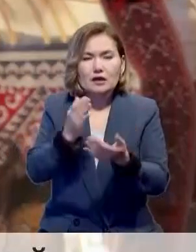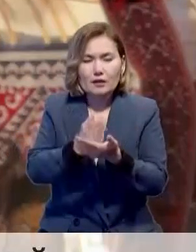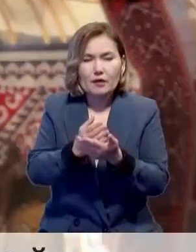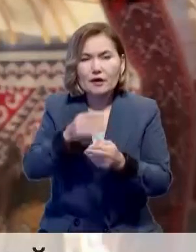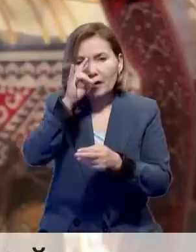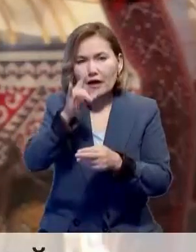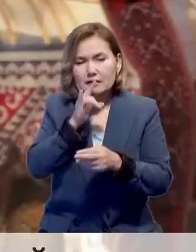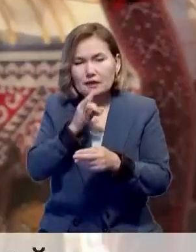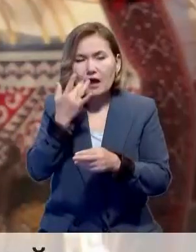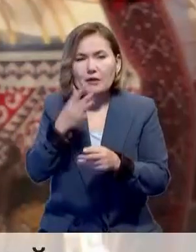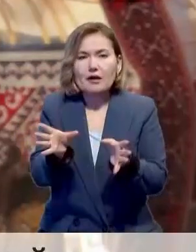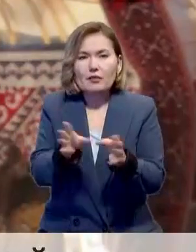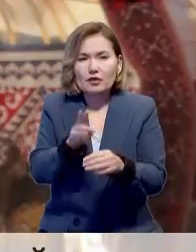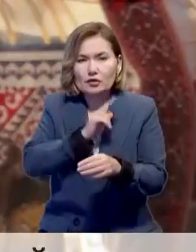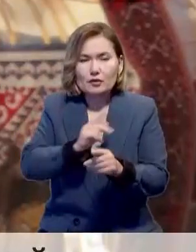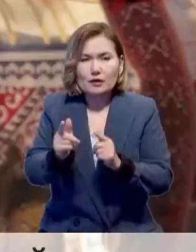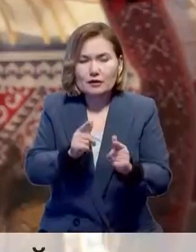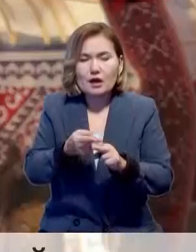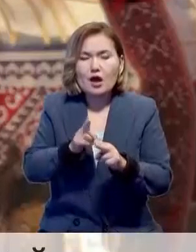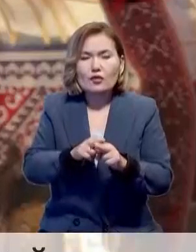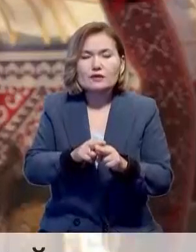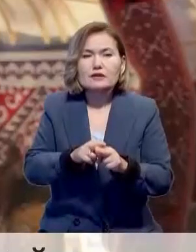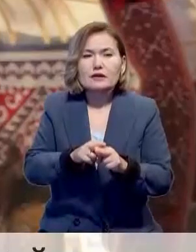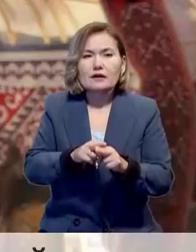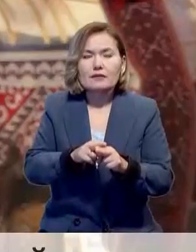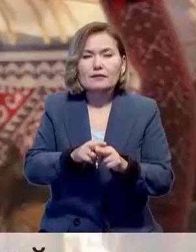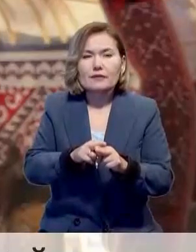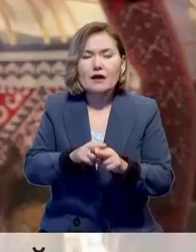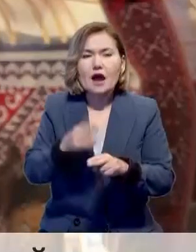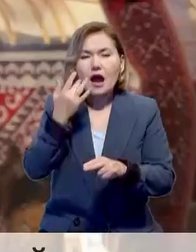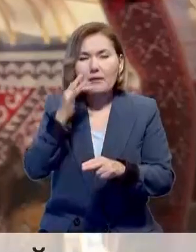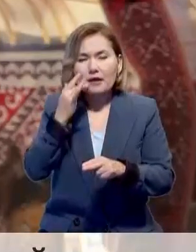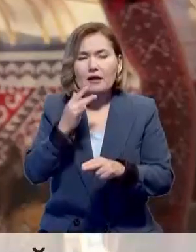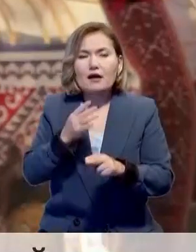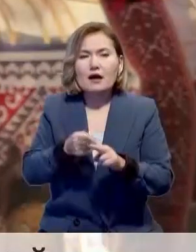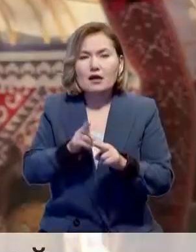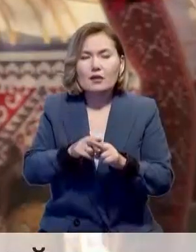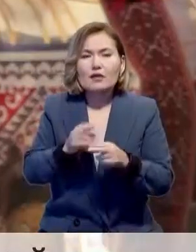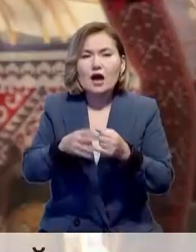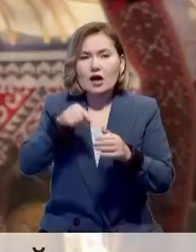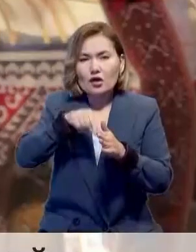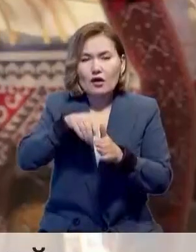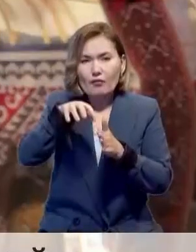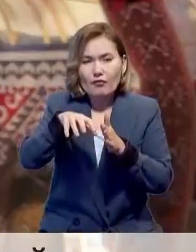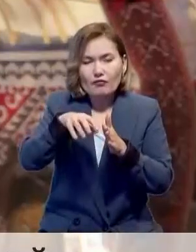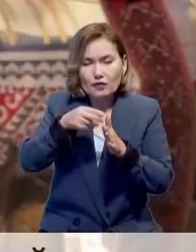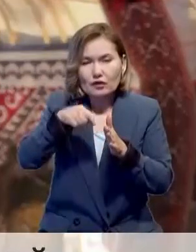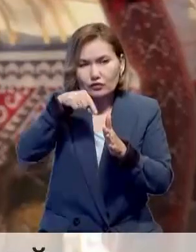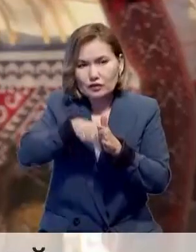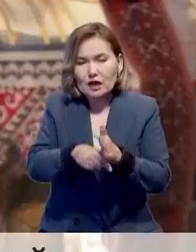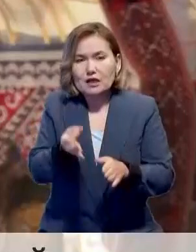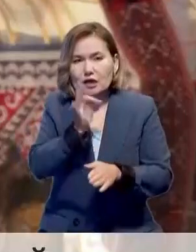мәлім, біз Қазгеология мен Америка Құрама Штаттарының геологиялық